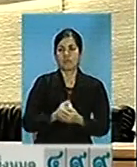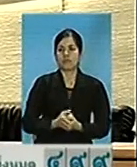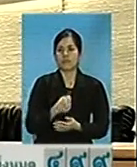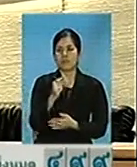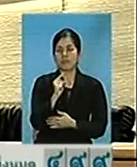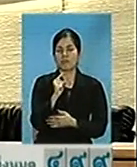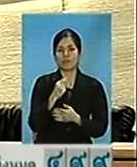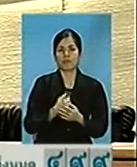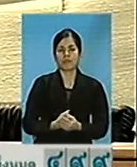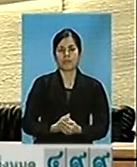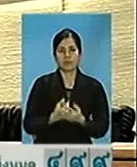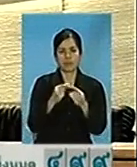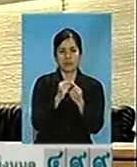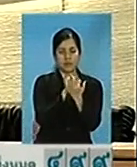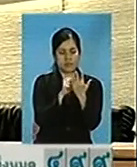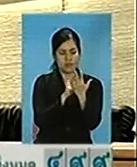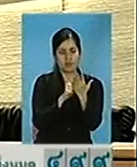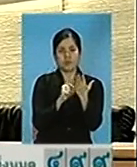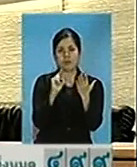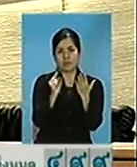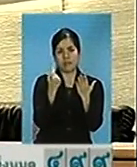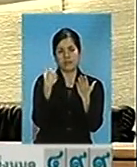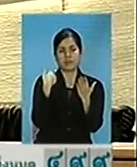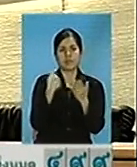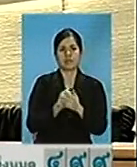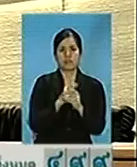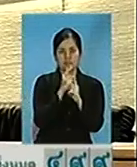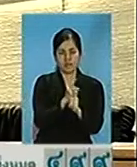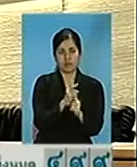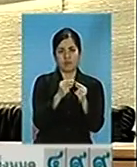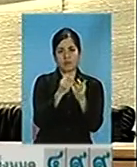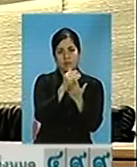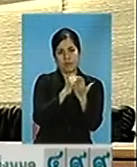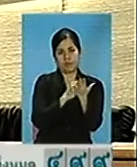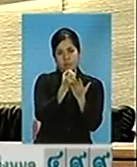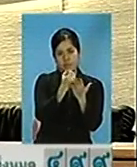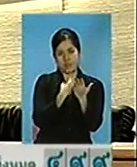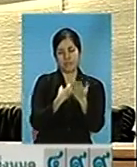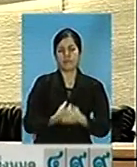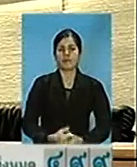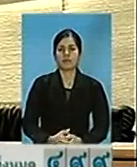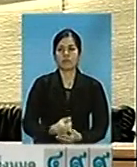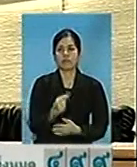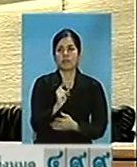วเขียนใหม่ตามที่ท่านเขียนมานั้นซึ่ง